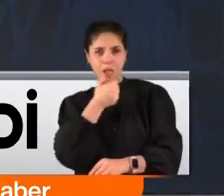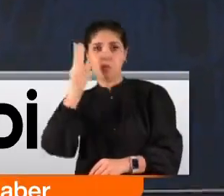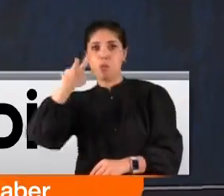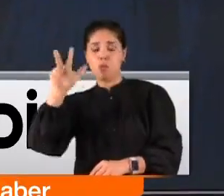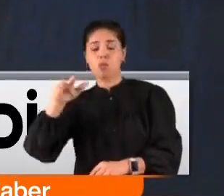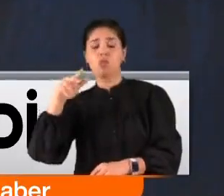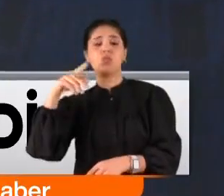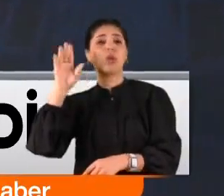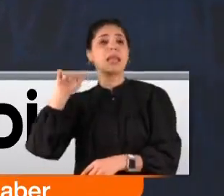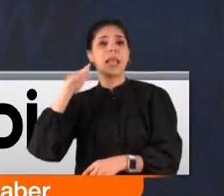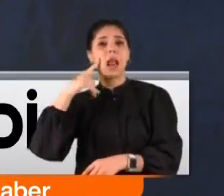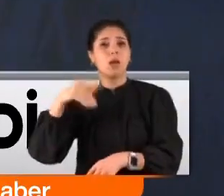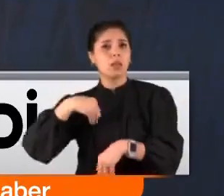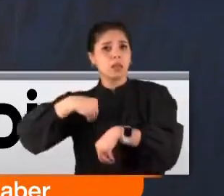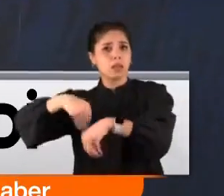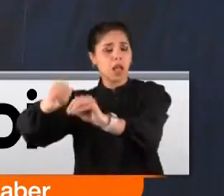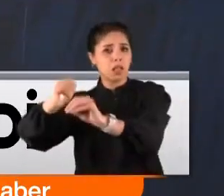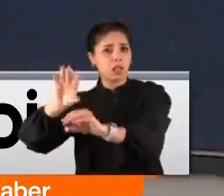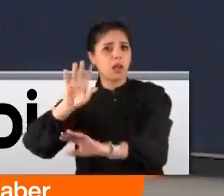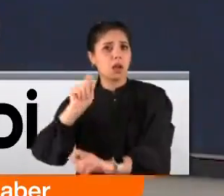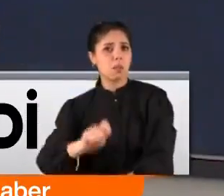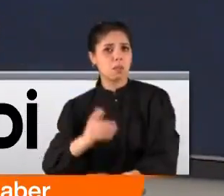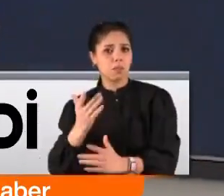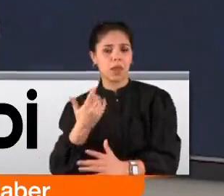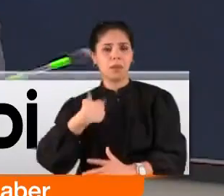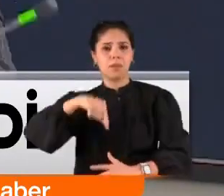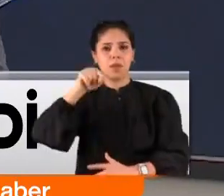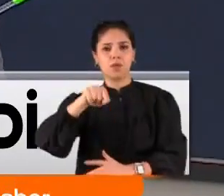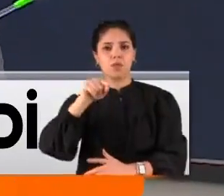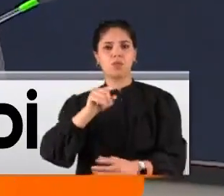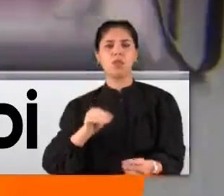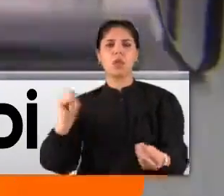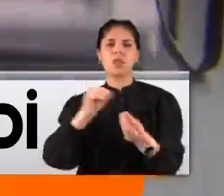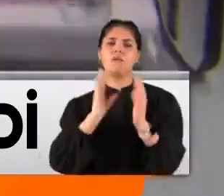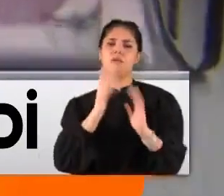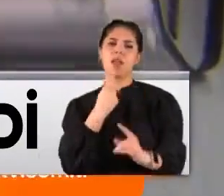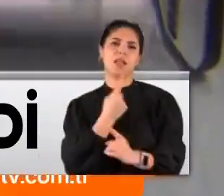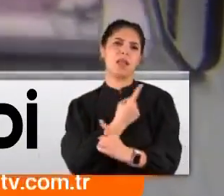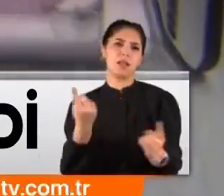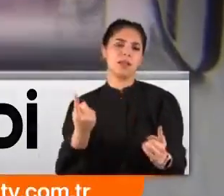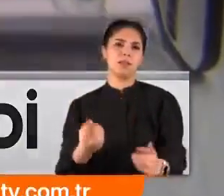33 lira 90 kuruşa vatandaşa sattılar. Biz buna fahiş fiyat deriz.